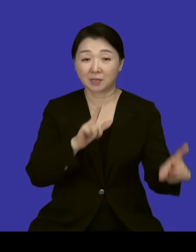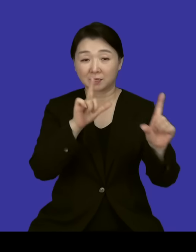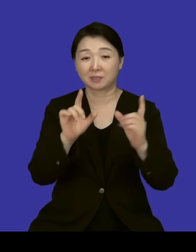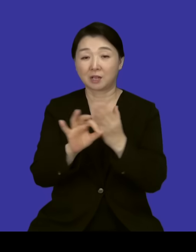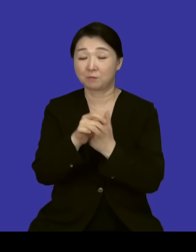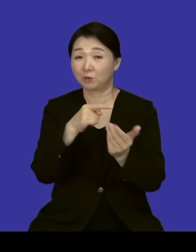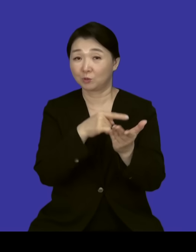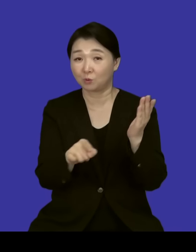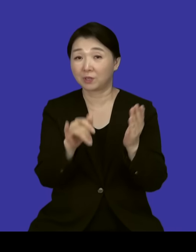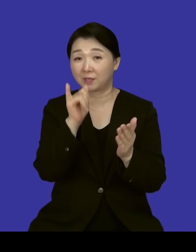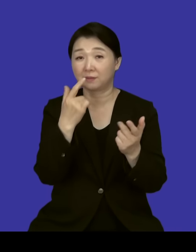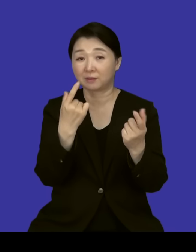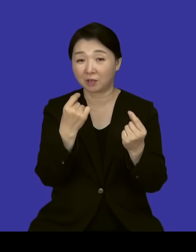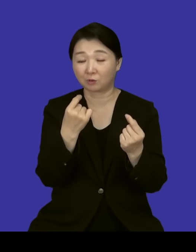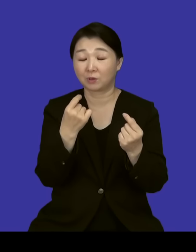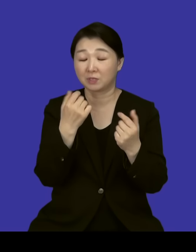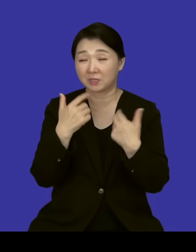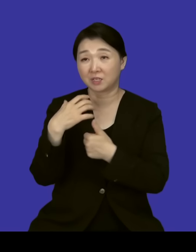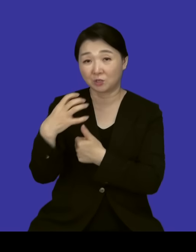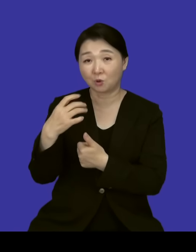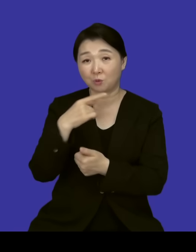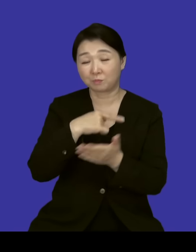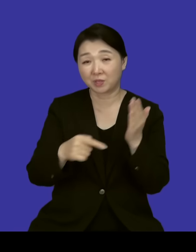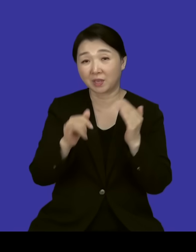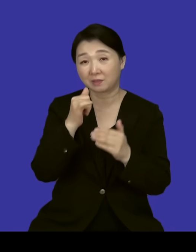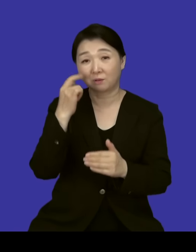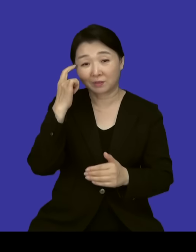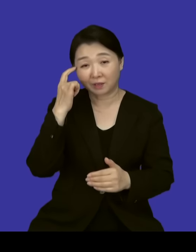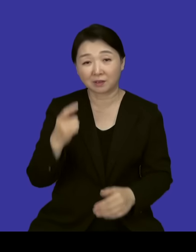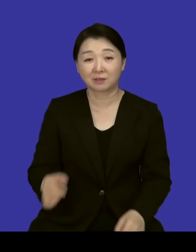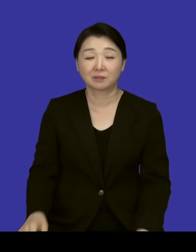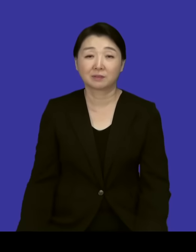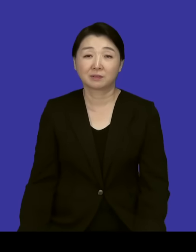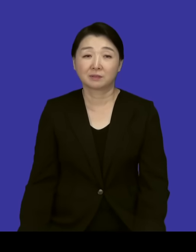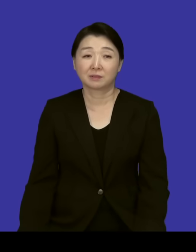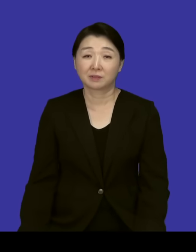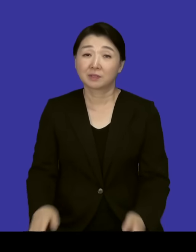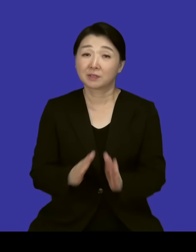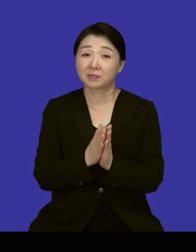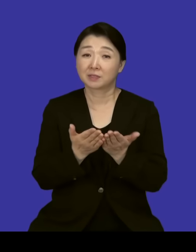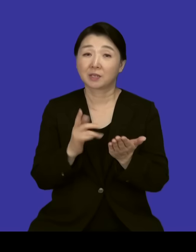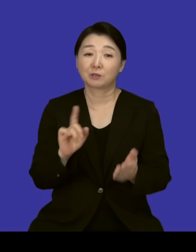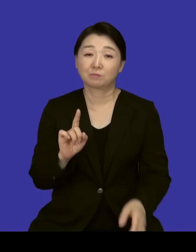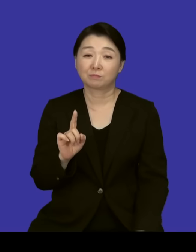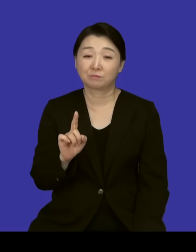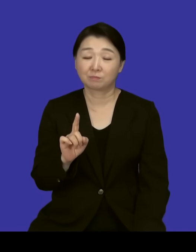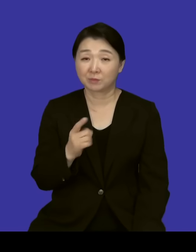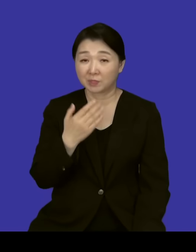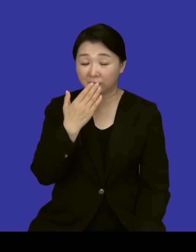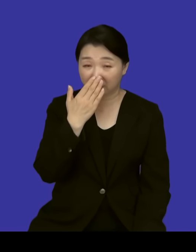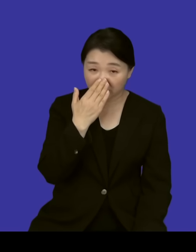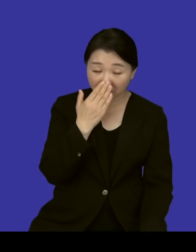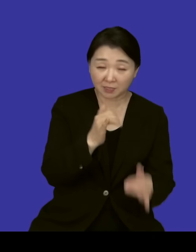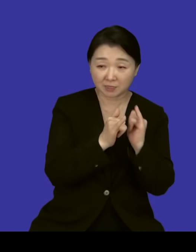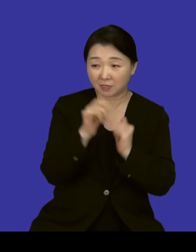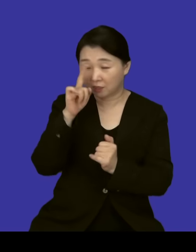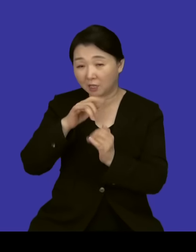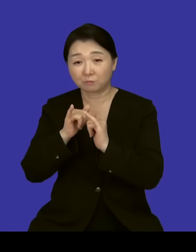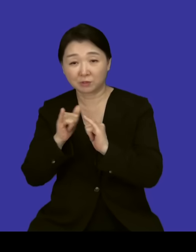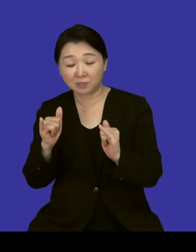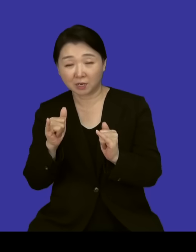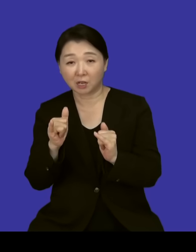뭔가 손해보고 항상 이용당하고 피해본다라고 생각하잖아요. 근데 그 책에서는 착한 사람과 나쁜